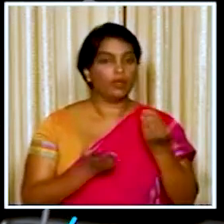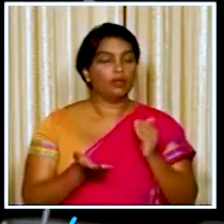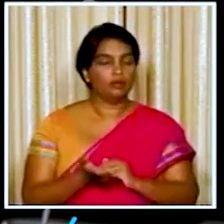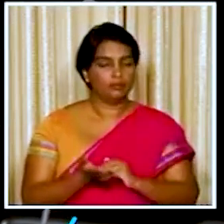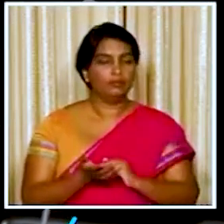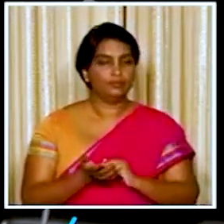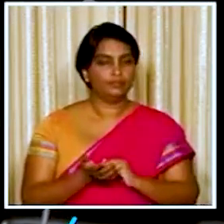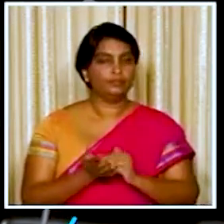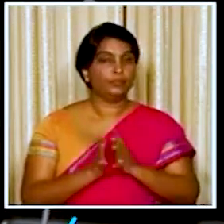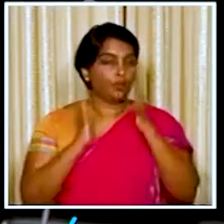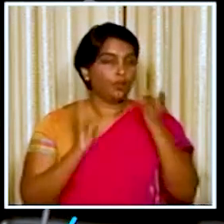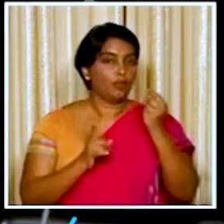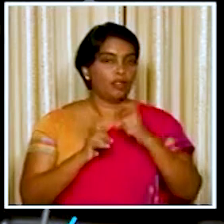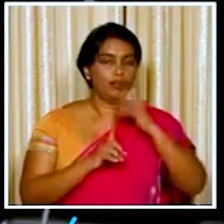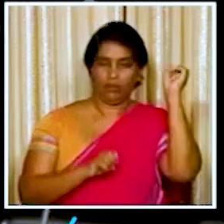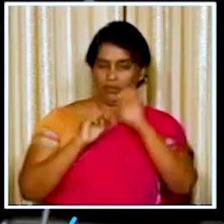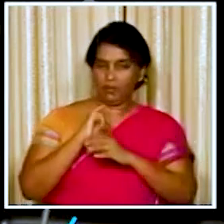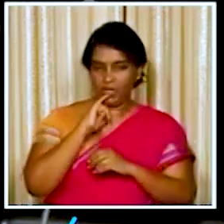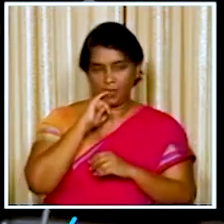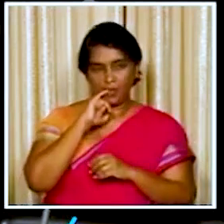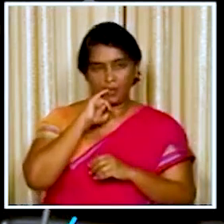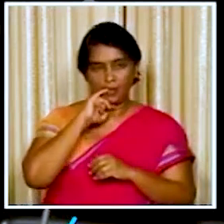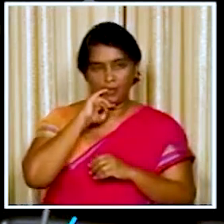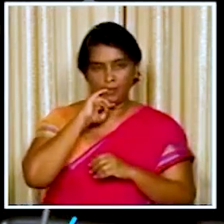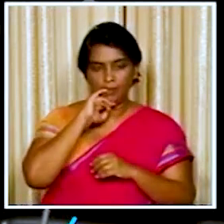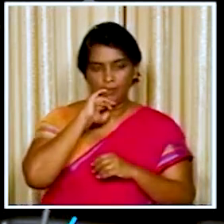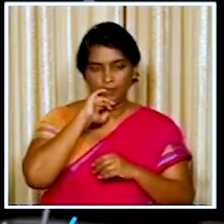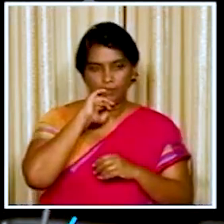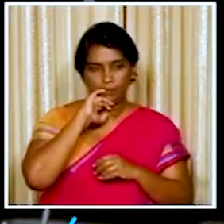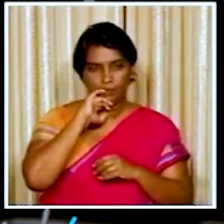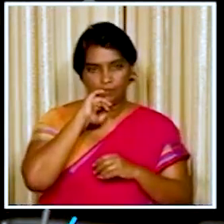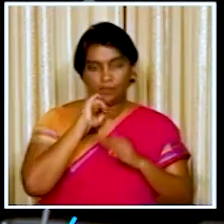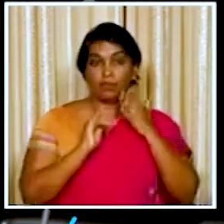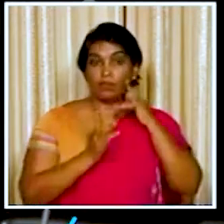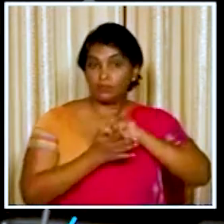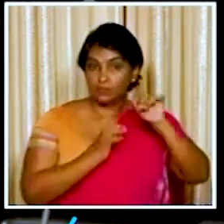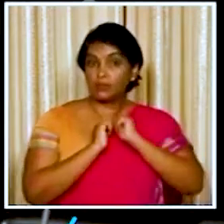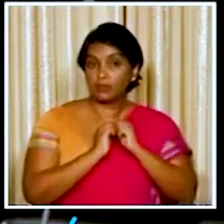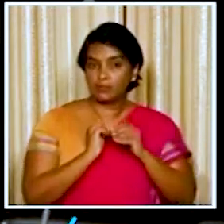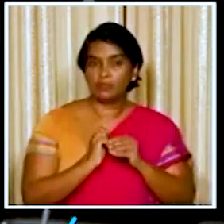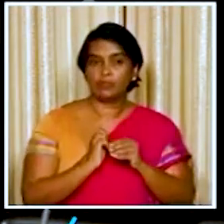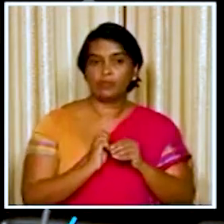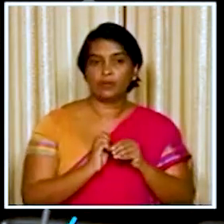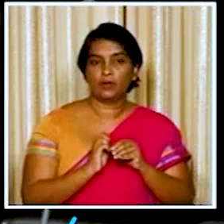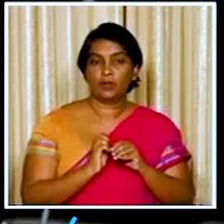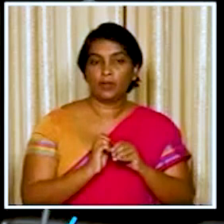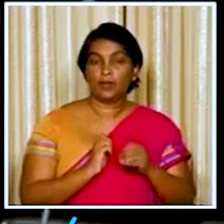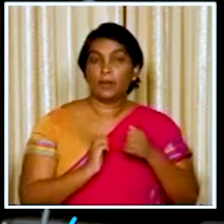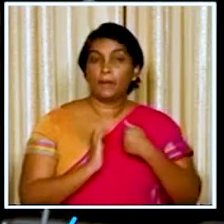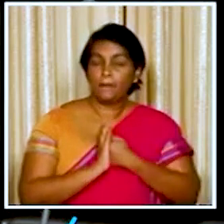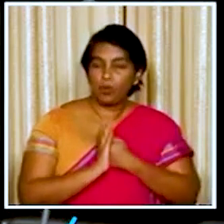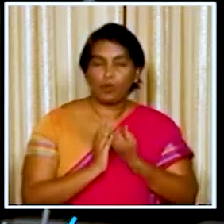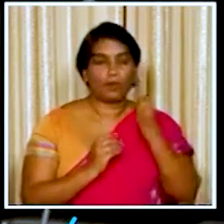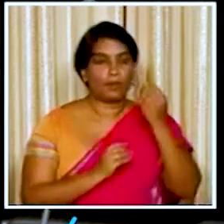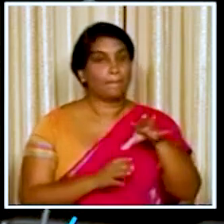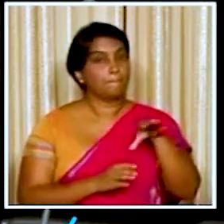වැඩි පුර ප්‍රමාණයක් මුදල් ලංකාවට ගෙන්න ගන්න. ඒ වගේම විදේශගත ශ්‍රමිකයන්ව පිළිගැනීමක් ලබා දීලා ගරුත්වයක් ලබා